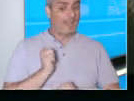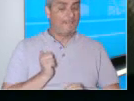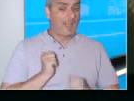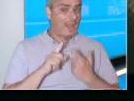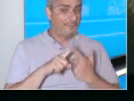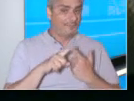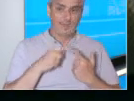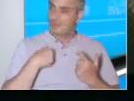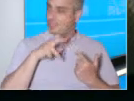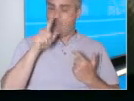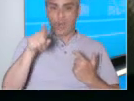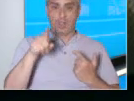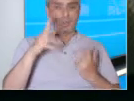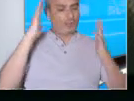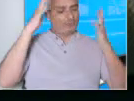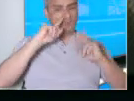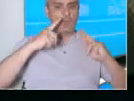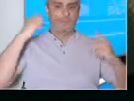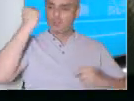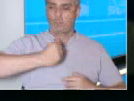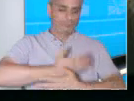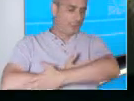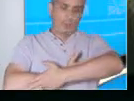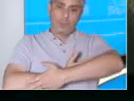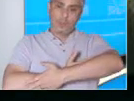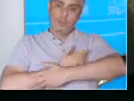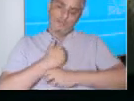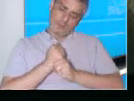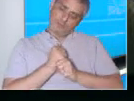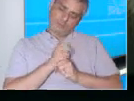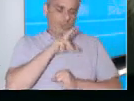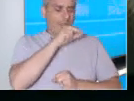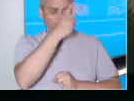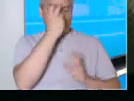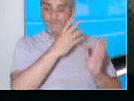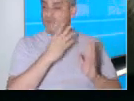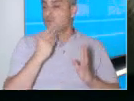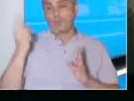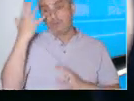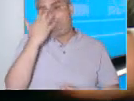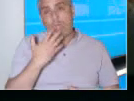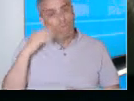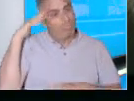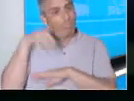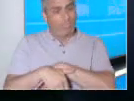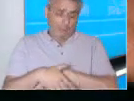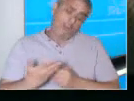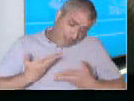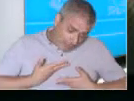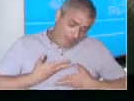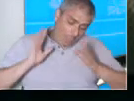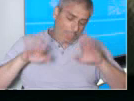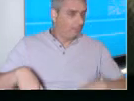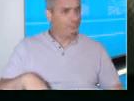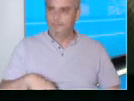צה"ל, אני הולך לשבח כל מיני רוצחי תינוקות, ואני עושה את זה בערבית, והיהודים התמימים יקבלו את זה, יקנו את